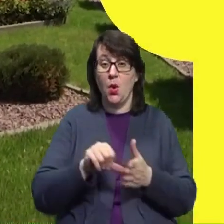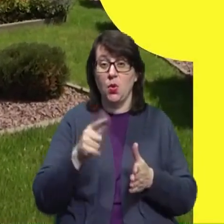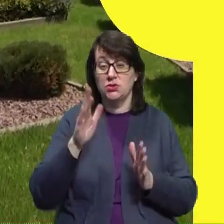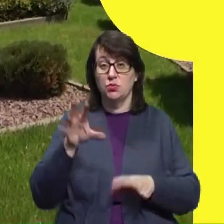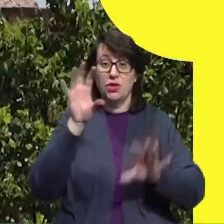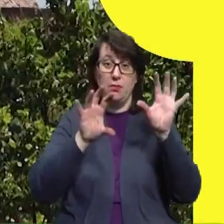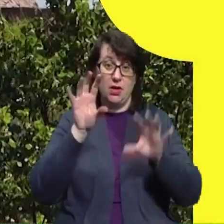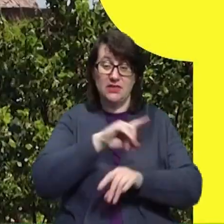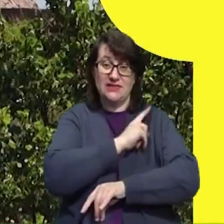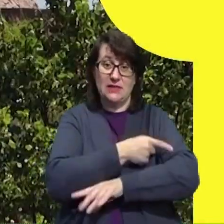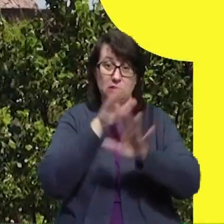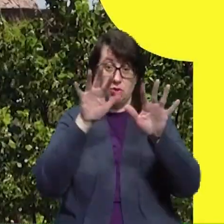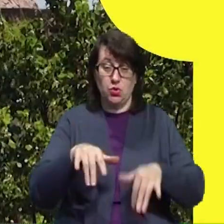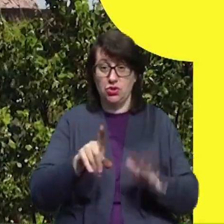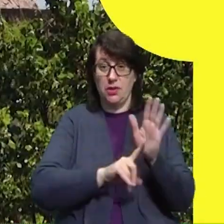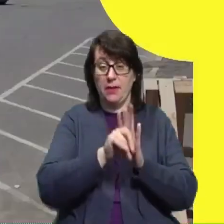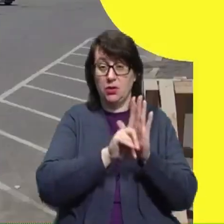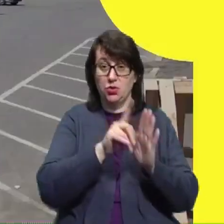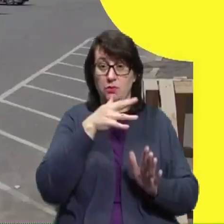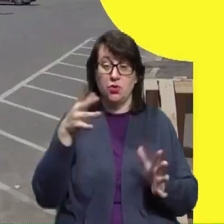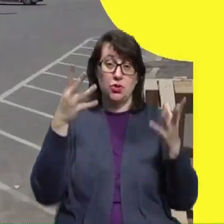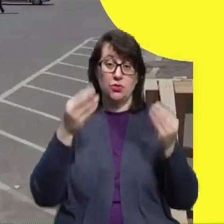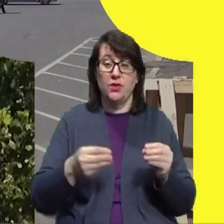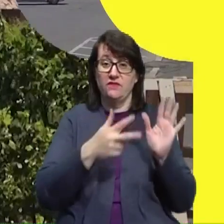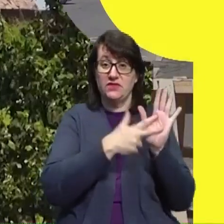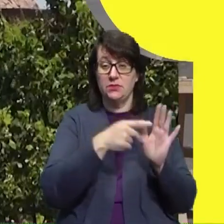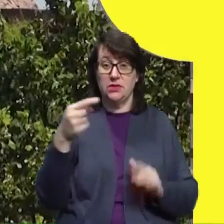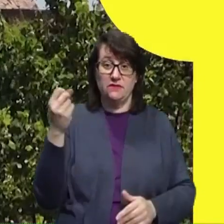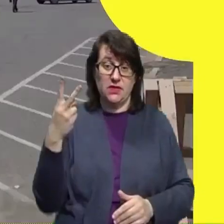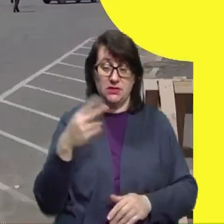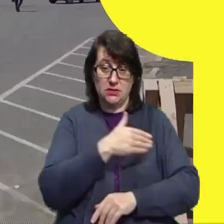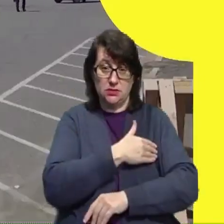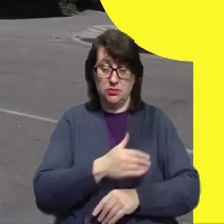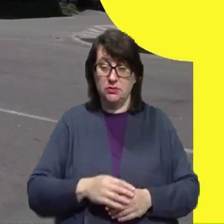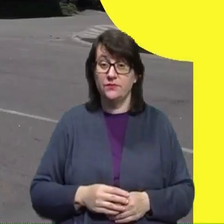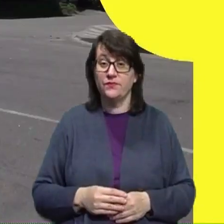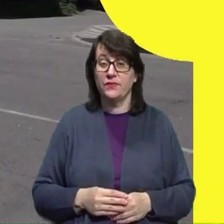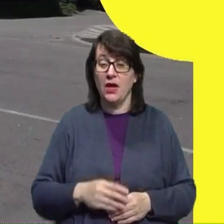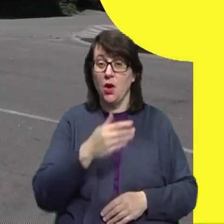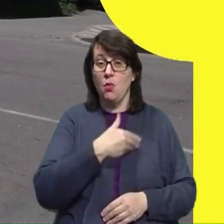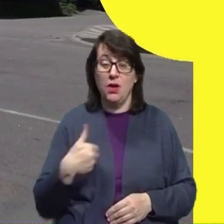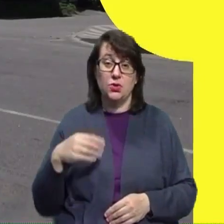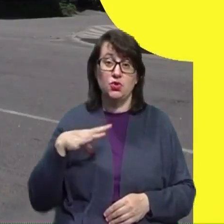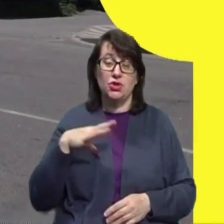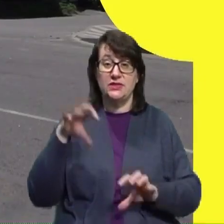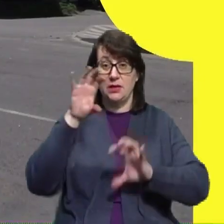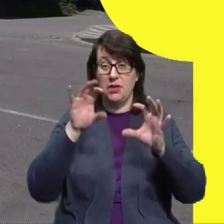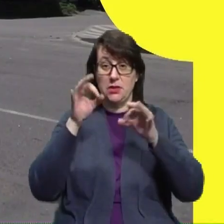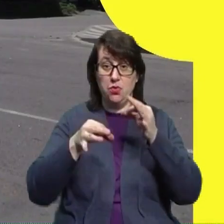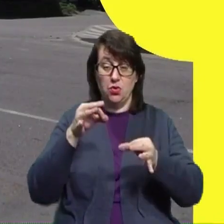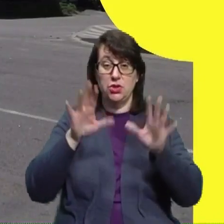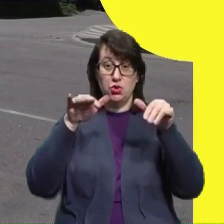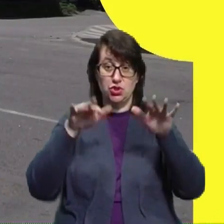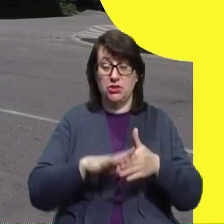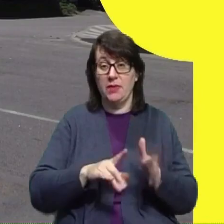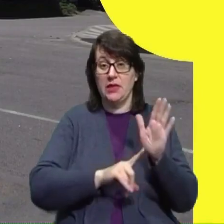сильним дощем. Температура повітря протягом доби від 8 до 12 градусів. У Малині очікується хмарна погода. Дощитиме.